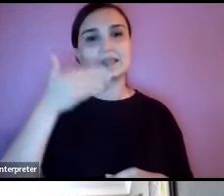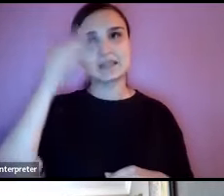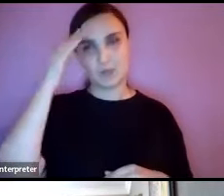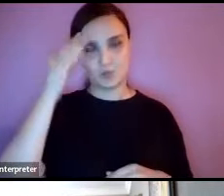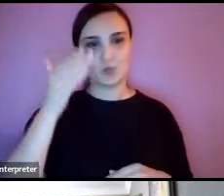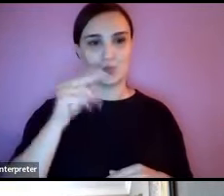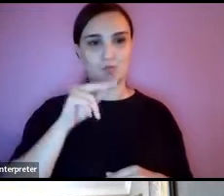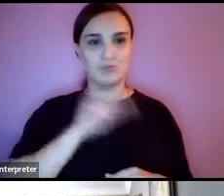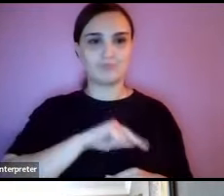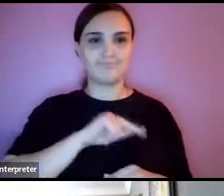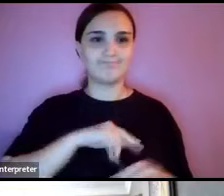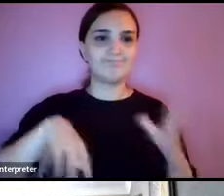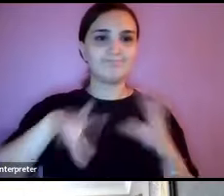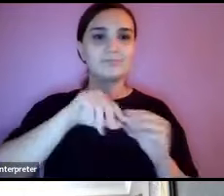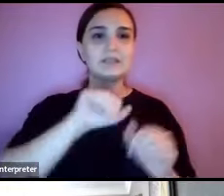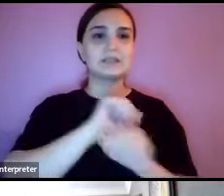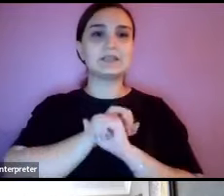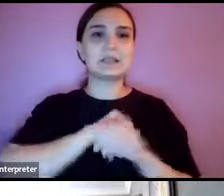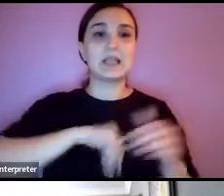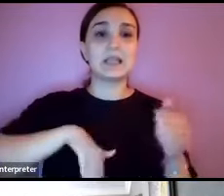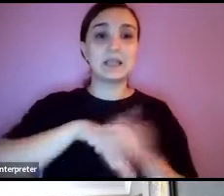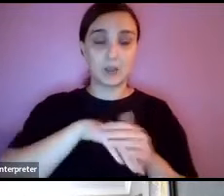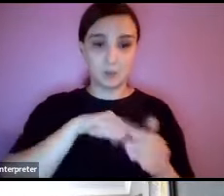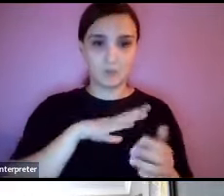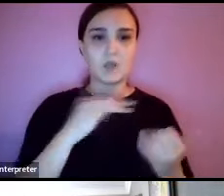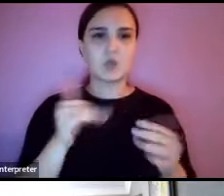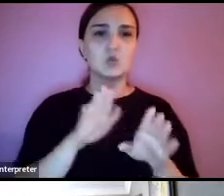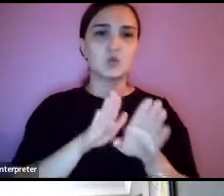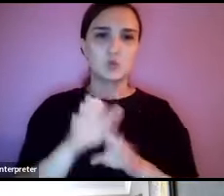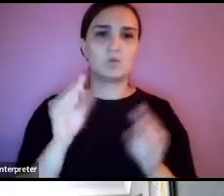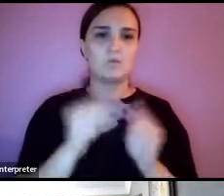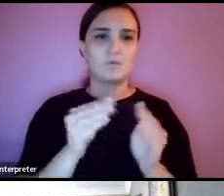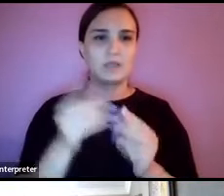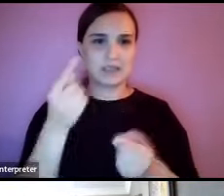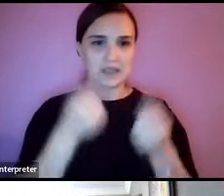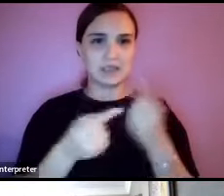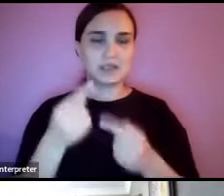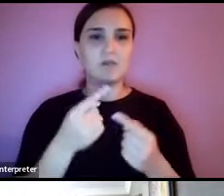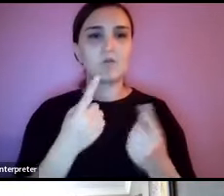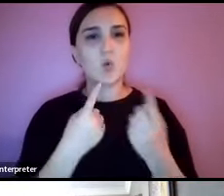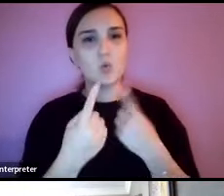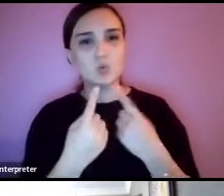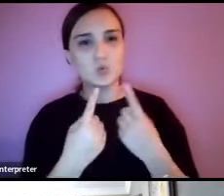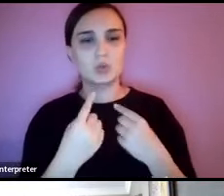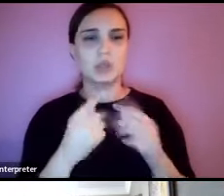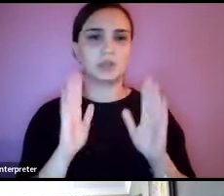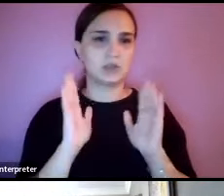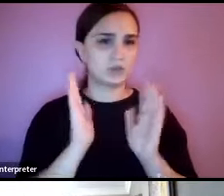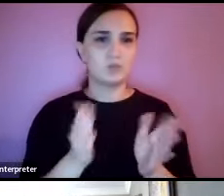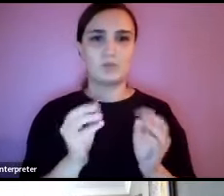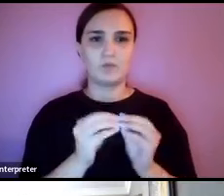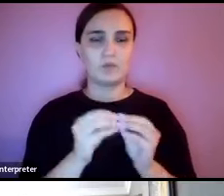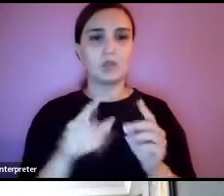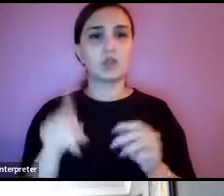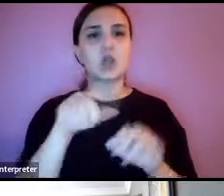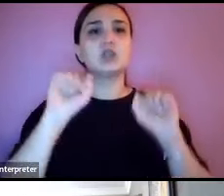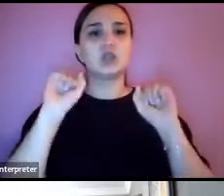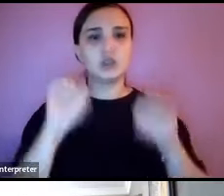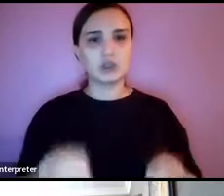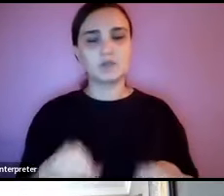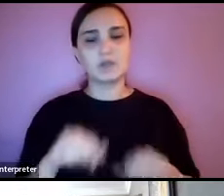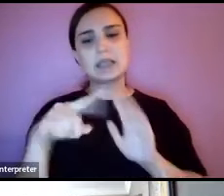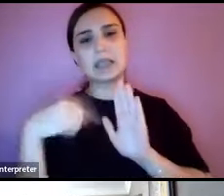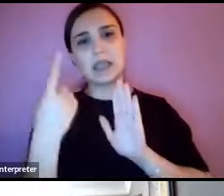დატვირთვით და როგორც ბატონო კეთილმა აღნიშნა, ჩვენ აქ ვართ, განახლდება ეს კონსულტაციებიც და შეგიძლიათ დაგვიტოვოთ